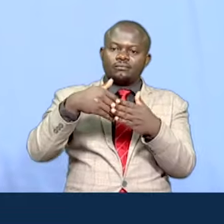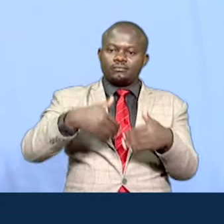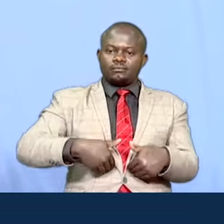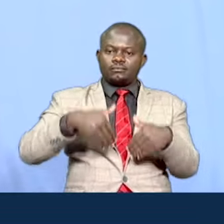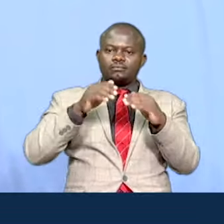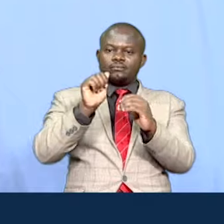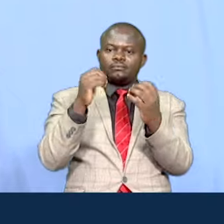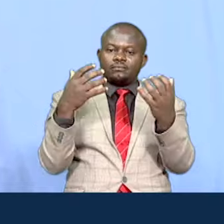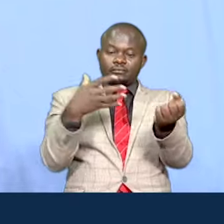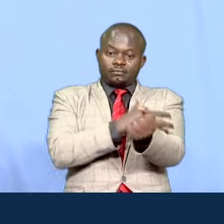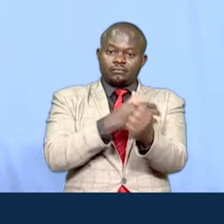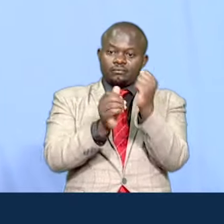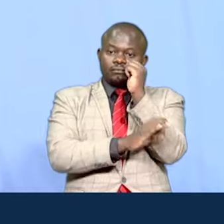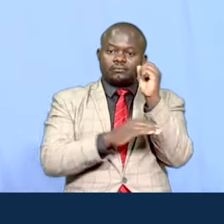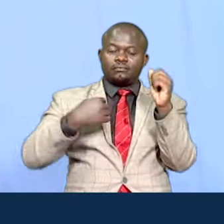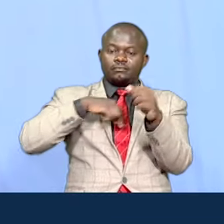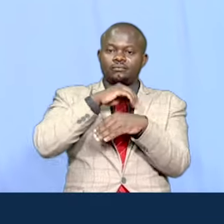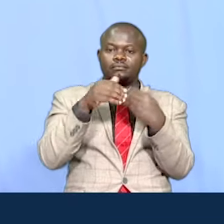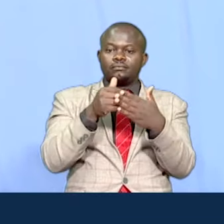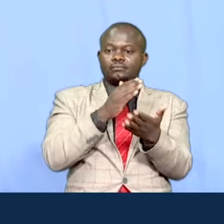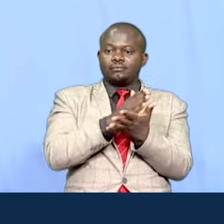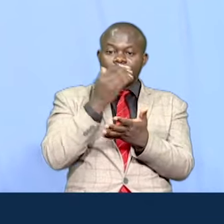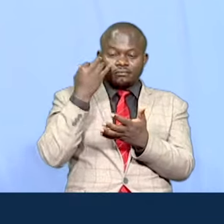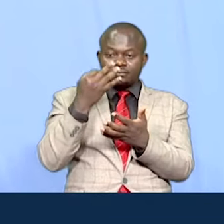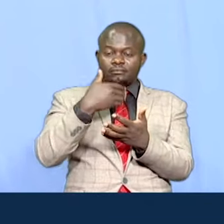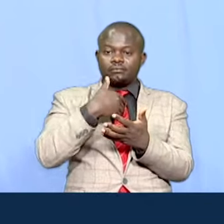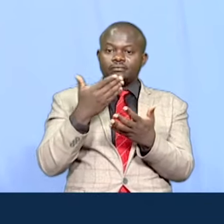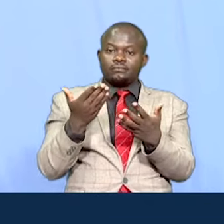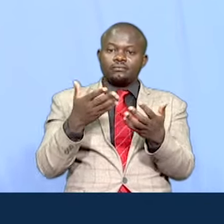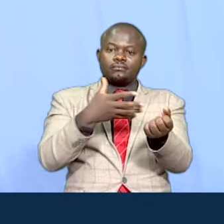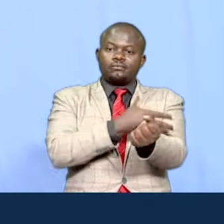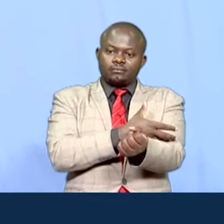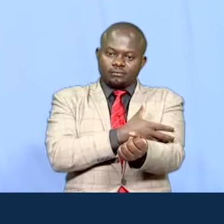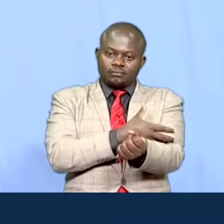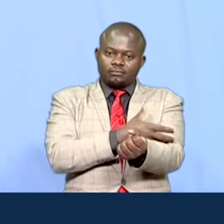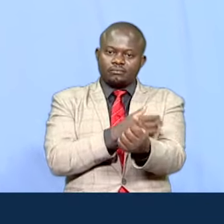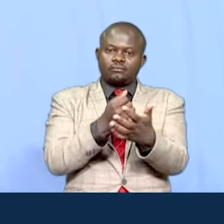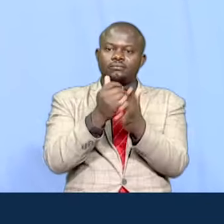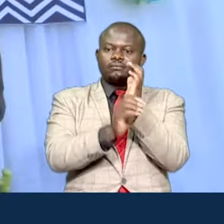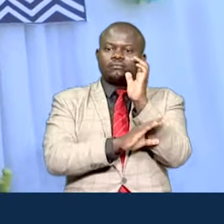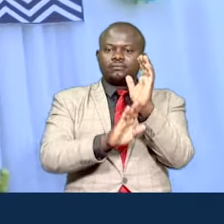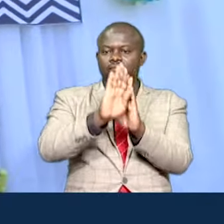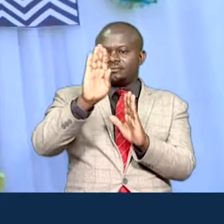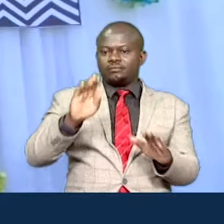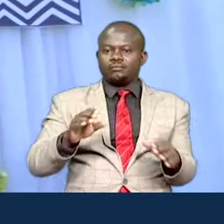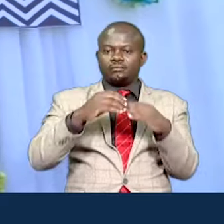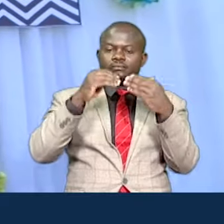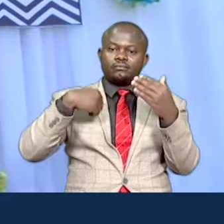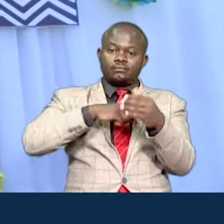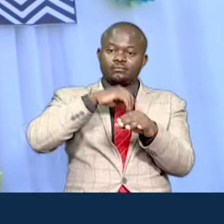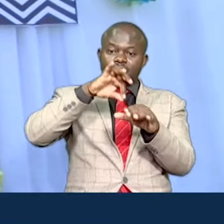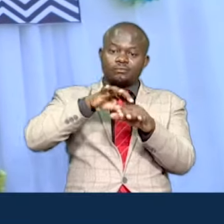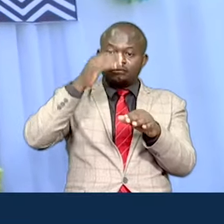nizo mbaraga z'igihugu, twebwe iyo twagize imbaraga bituma n'igihugu gitera imbere. Umuyobozi natoye ibyo